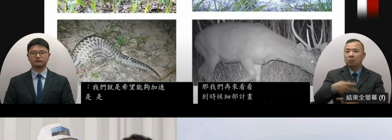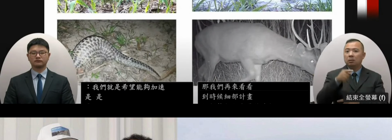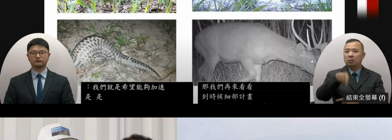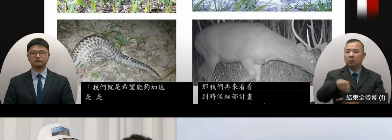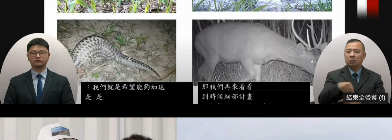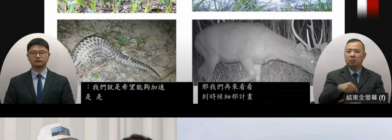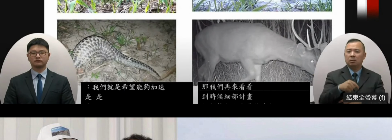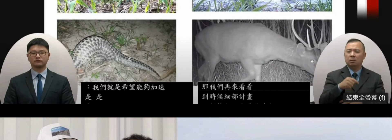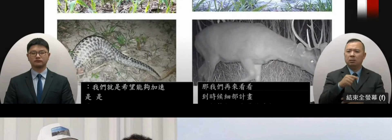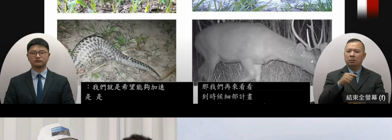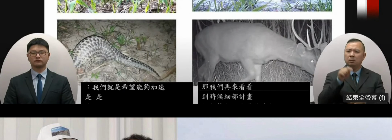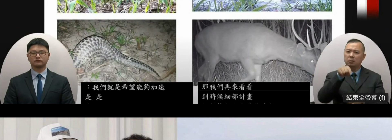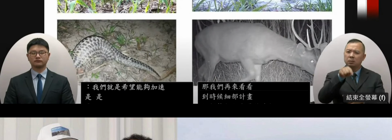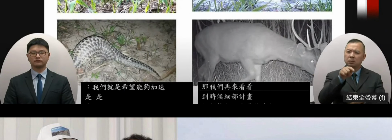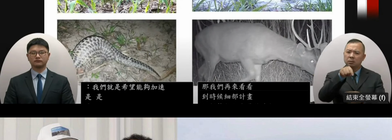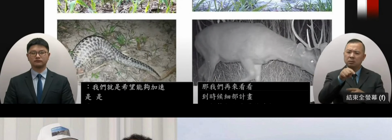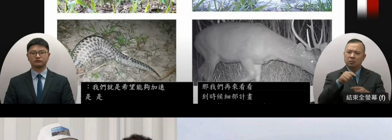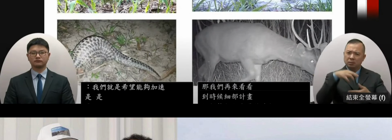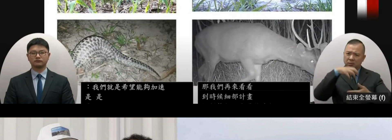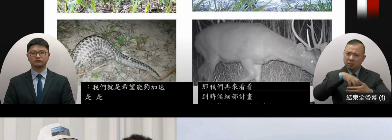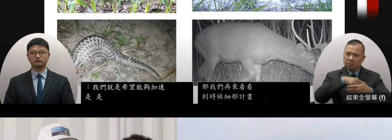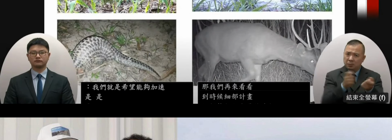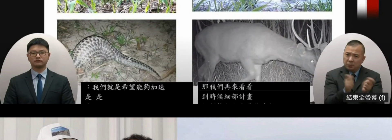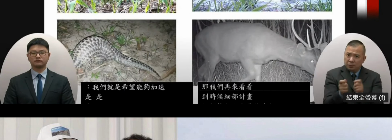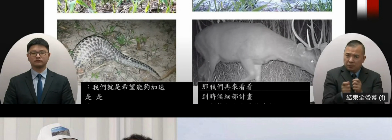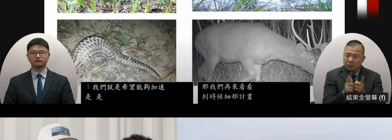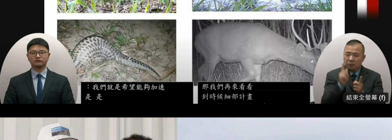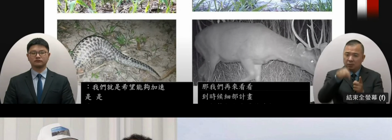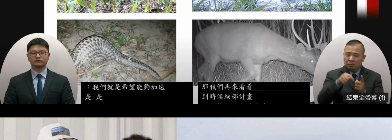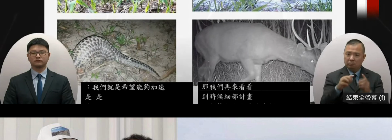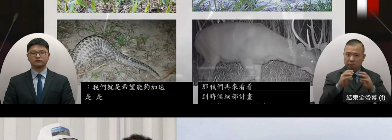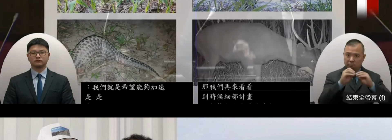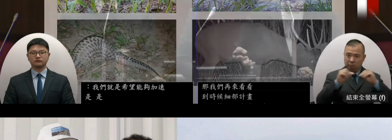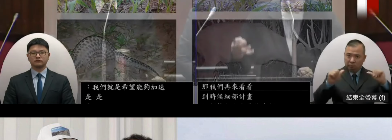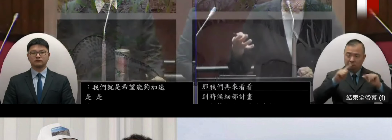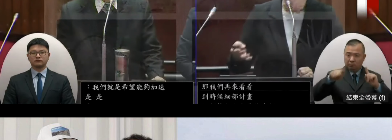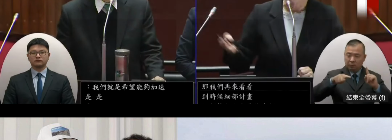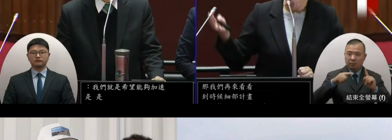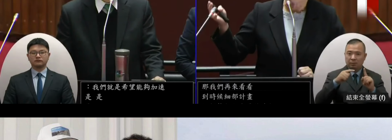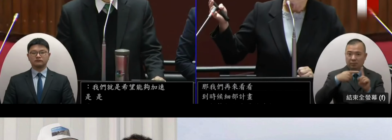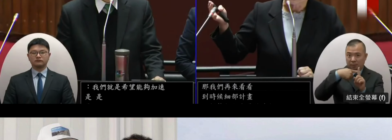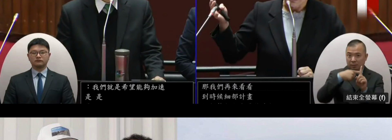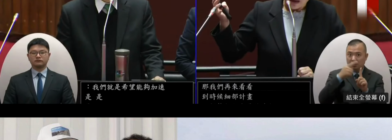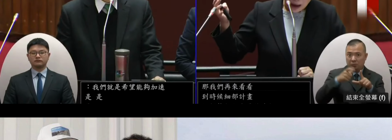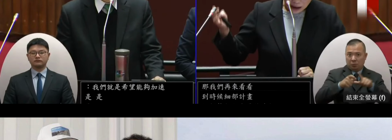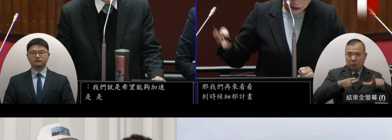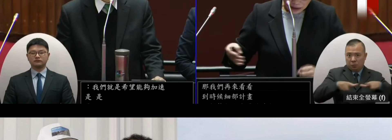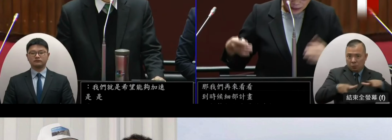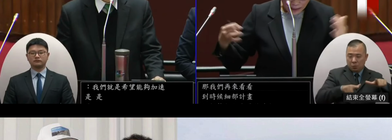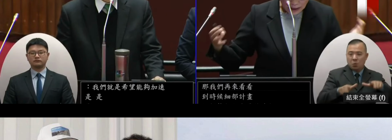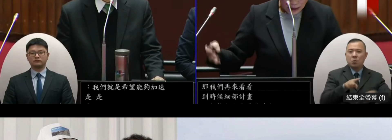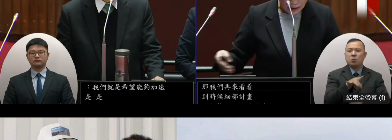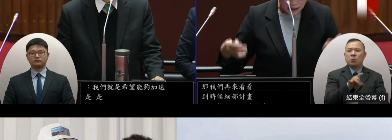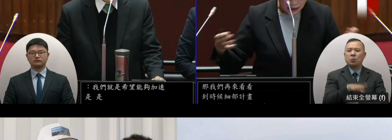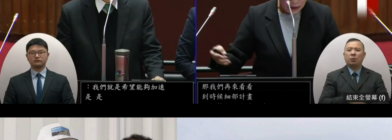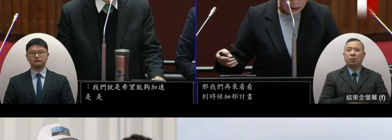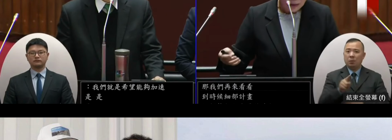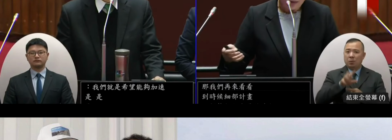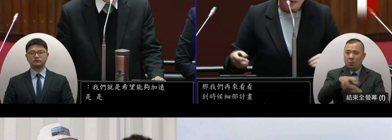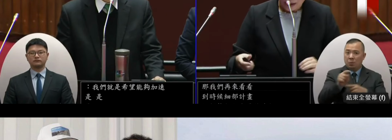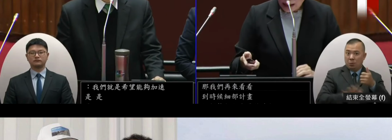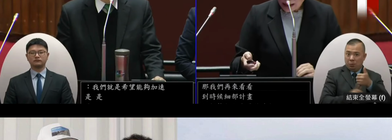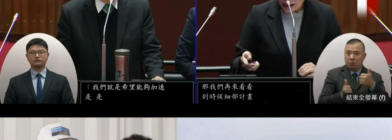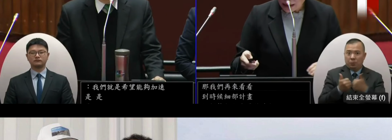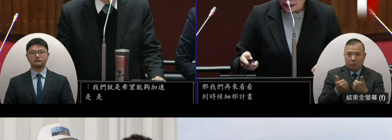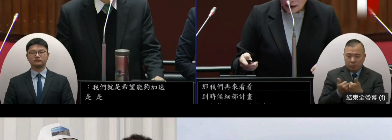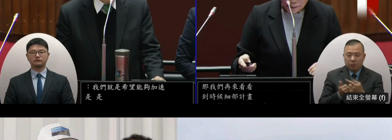有这个地质公园的存在，好，那我们农委会也同意认同，就是变成这个地质